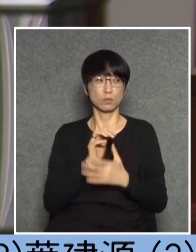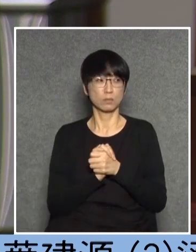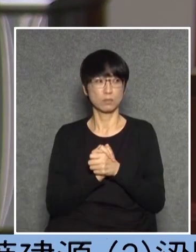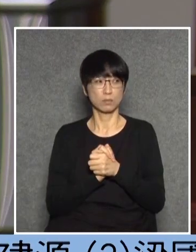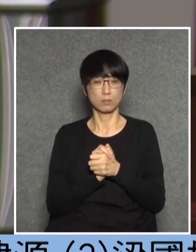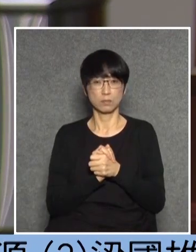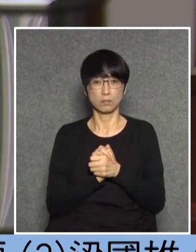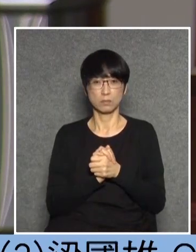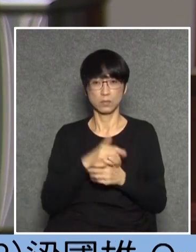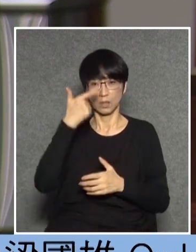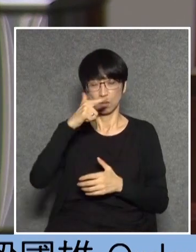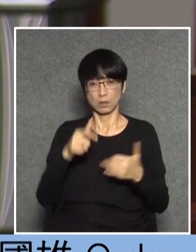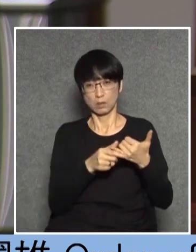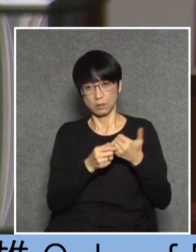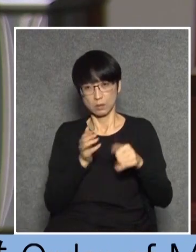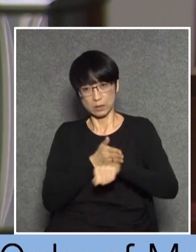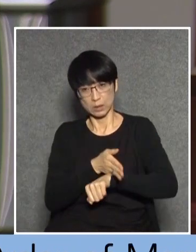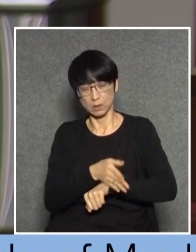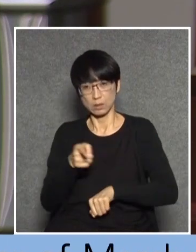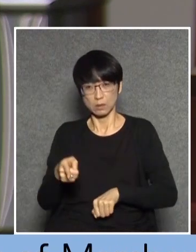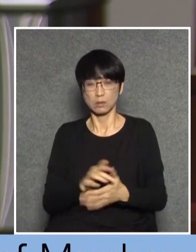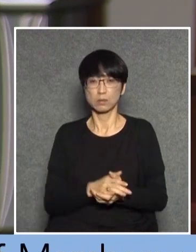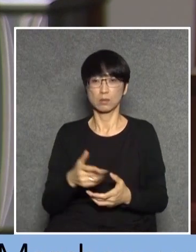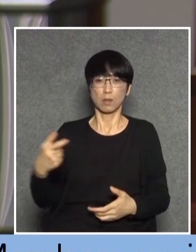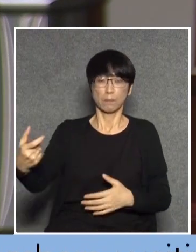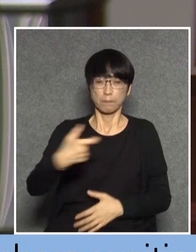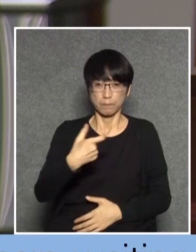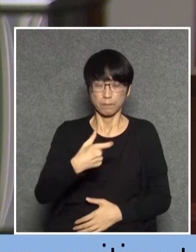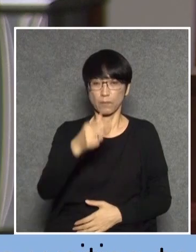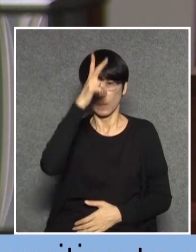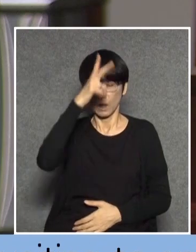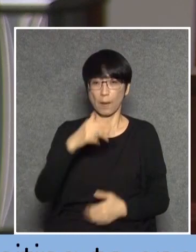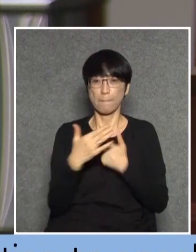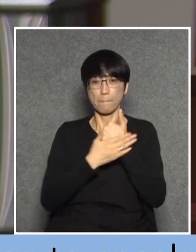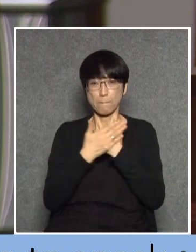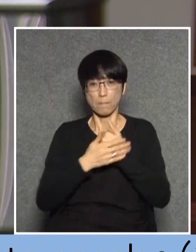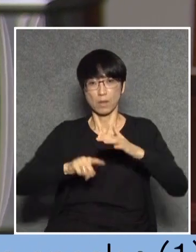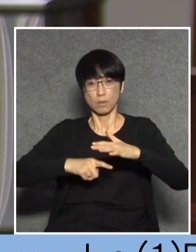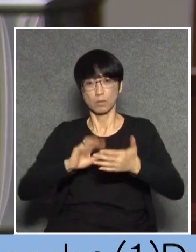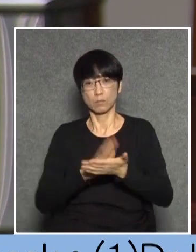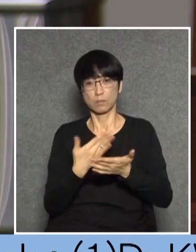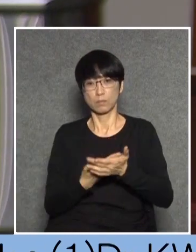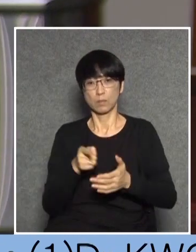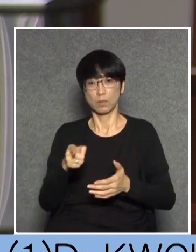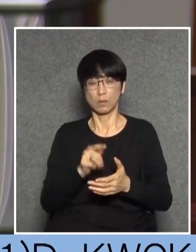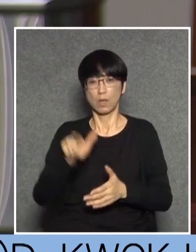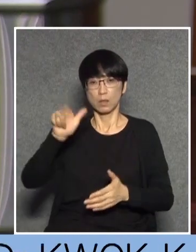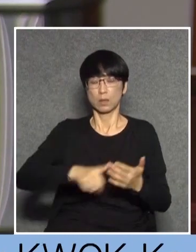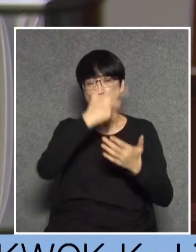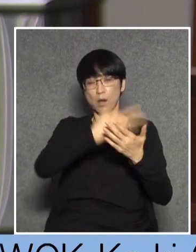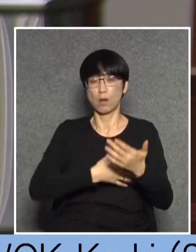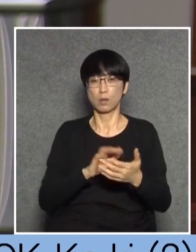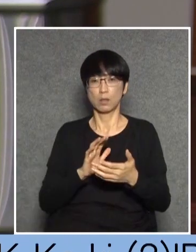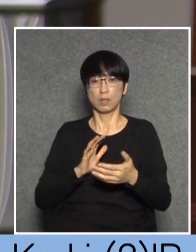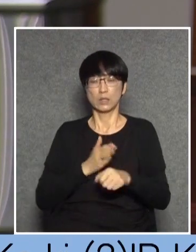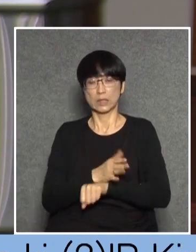你新系统延迟启用，呢间公司又一边收取香港政府个维修保养费，是吧？好啦，呢个旧系统每延迟一日，